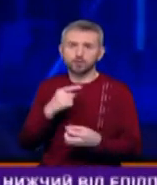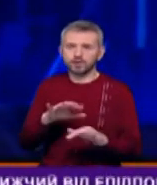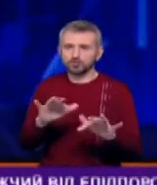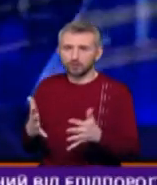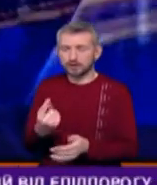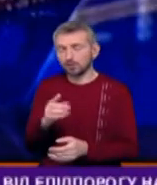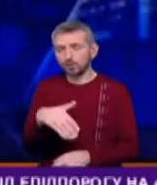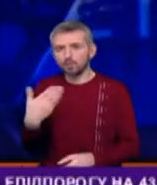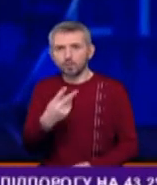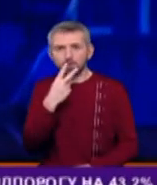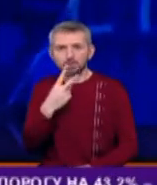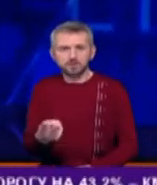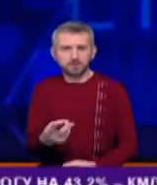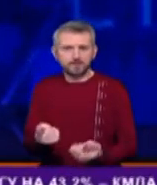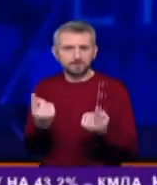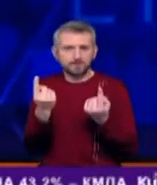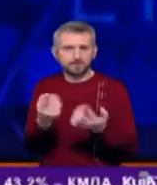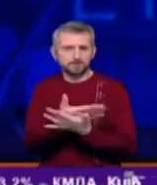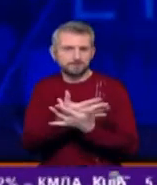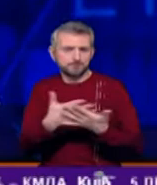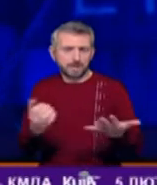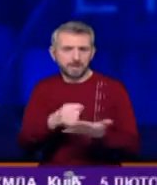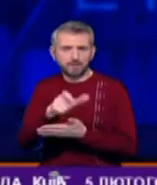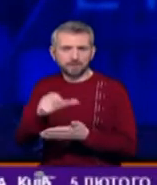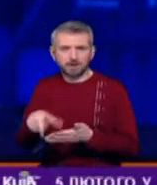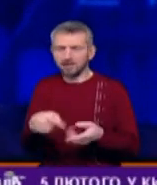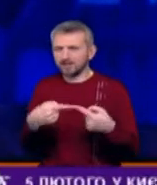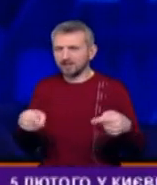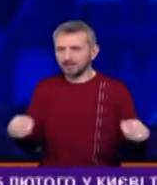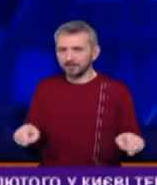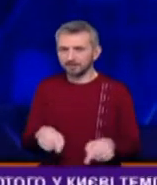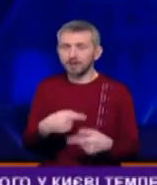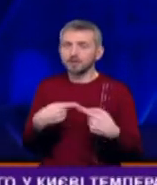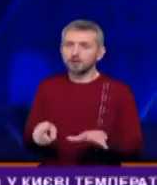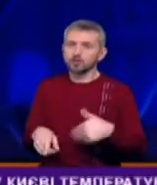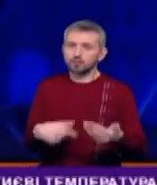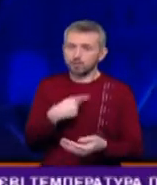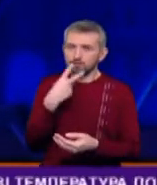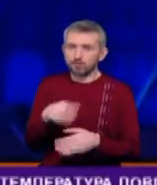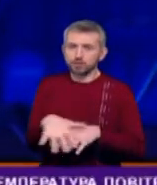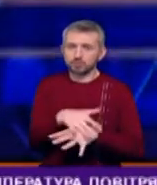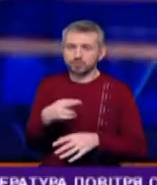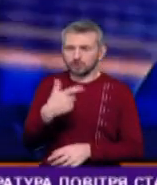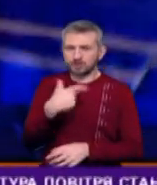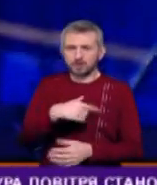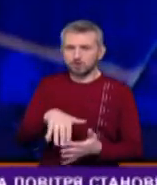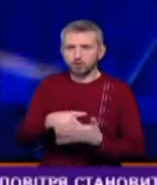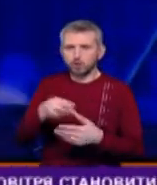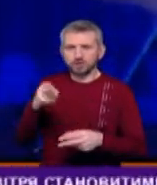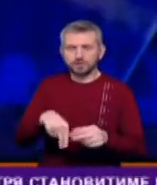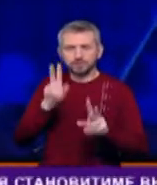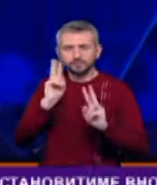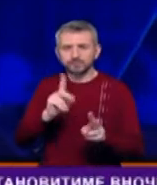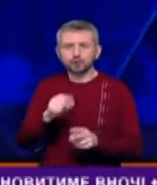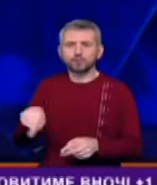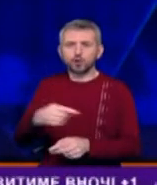ми бачимо велику репрезентативність кандидатів в різний профіль. З іншого боку, ми бачимо, що суспільство для себе ще до кінця не визначилось, що